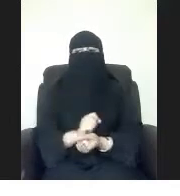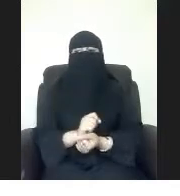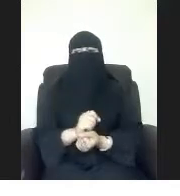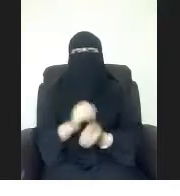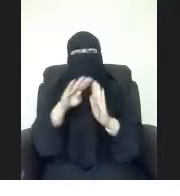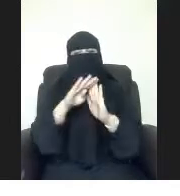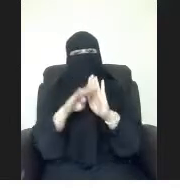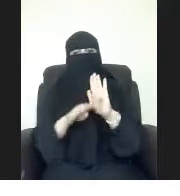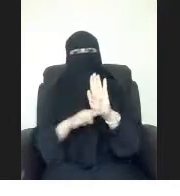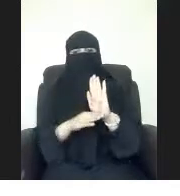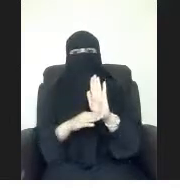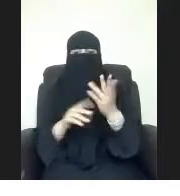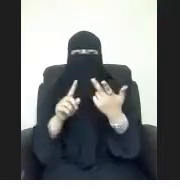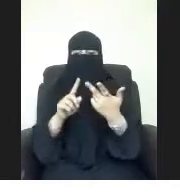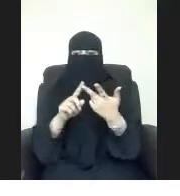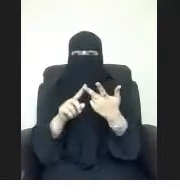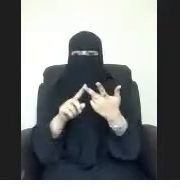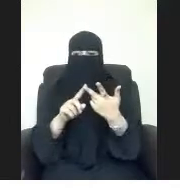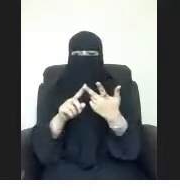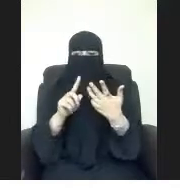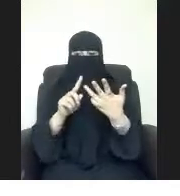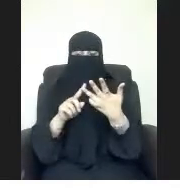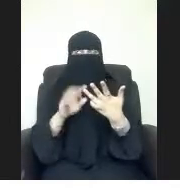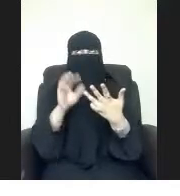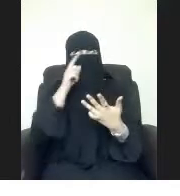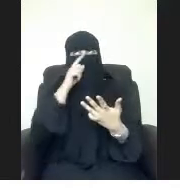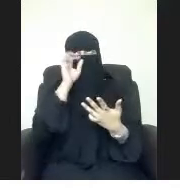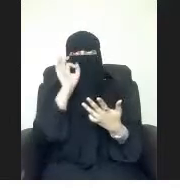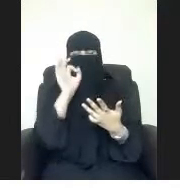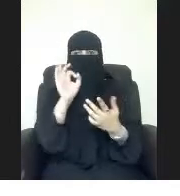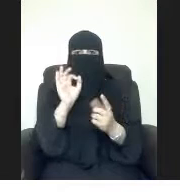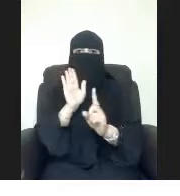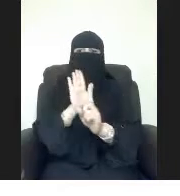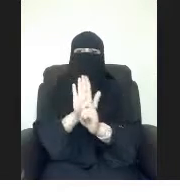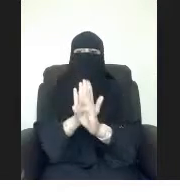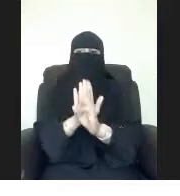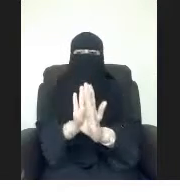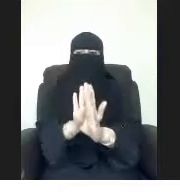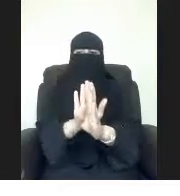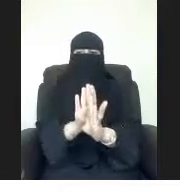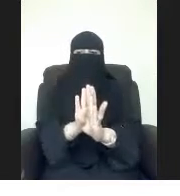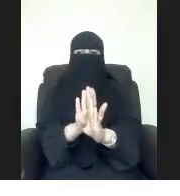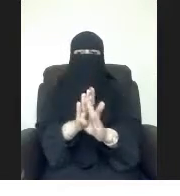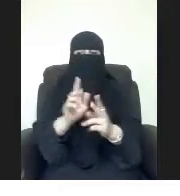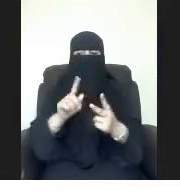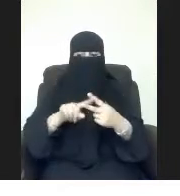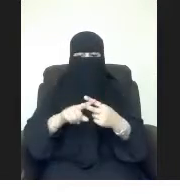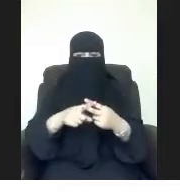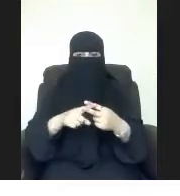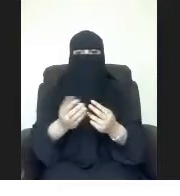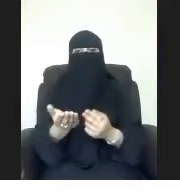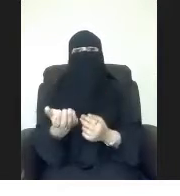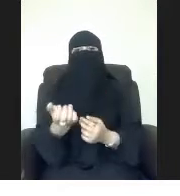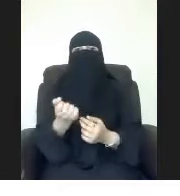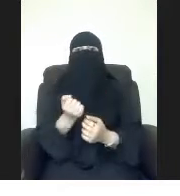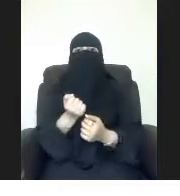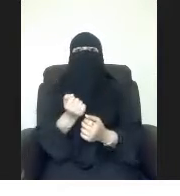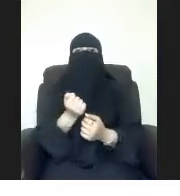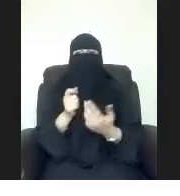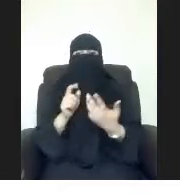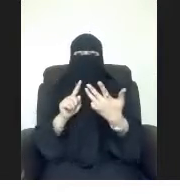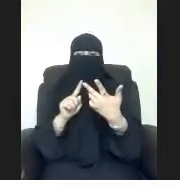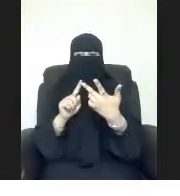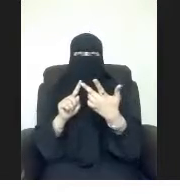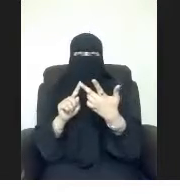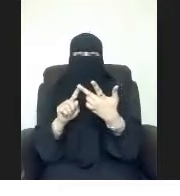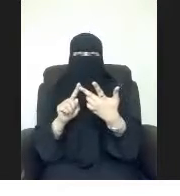صيغة تناسب التعلم عن بعد، يعني محتوى رقمي، تصميم تعليمي لمقررات إلكترونية للتعلم المدمج.